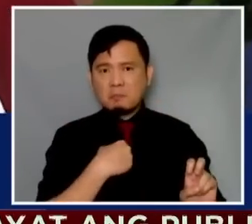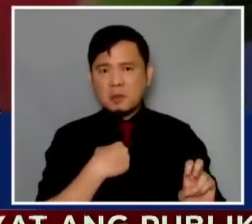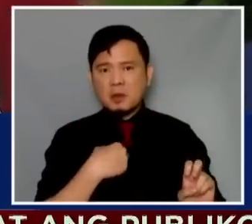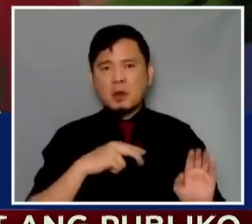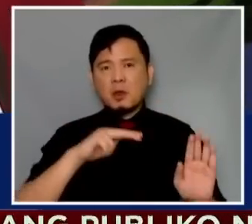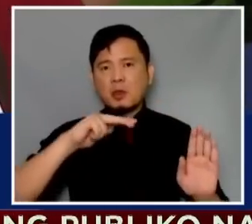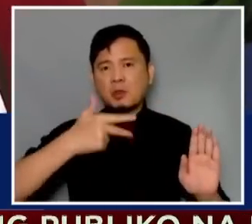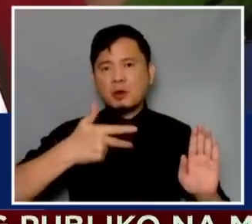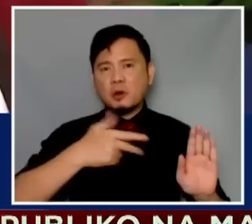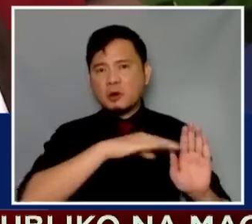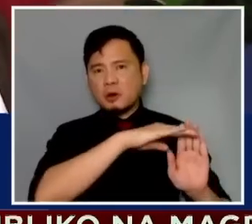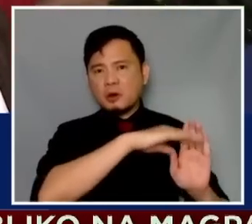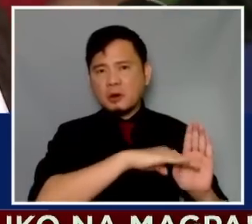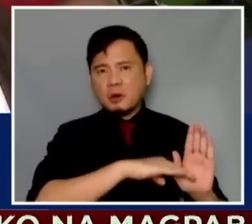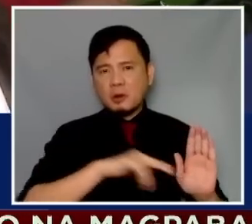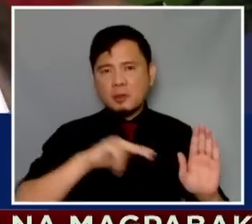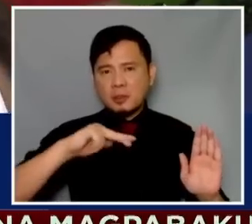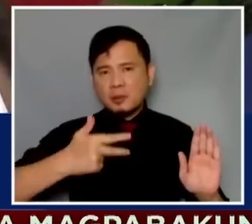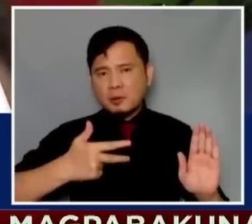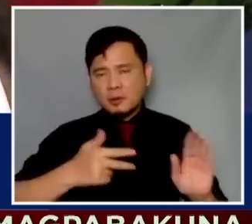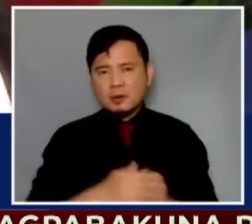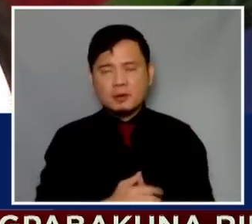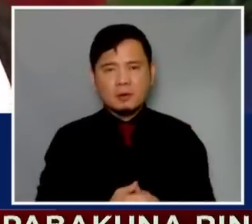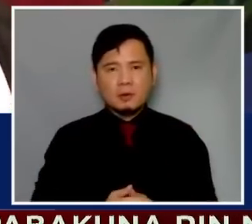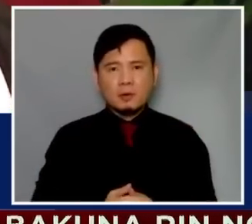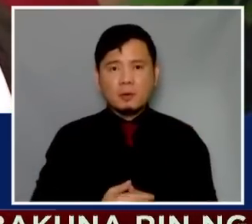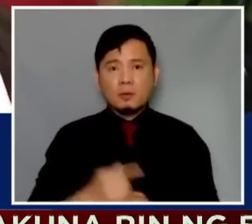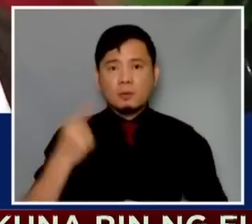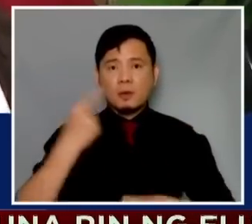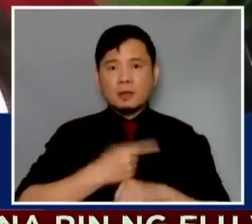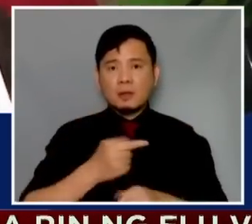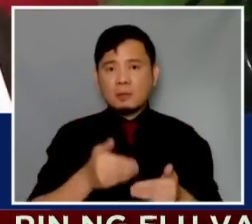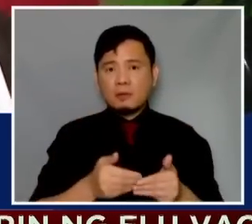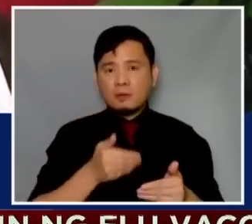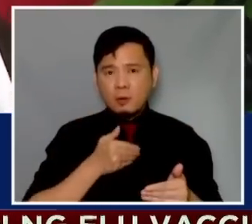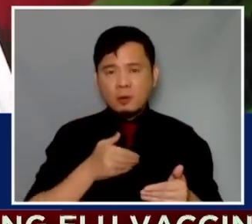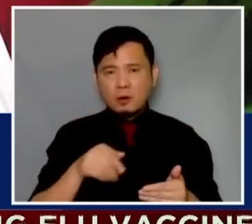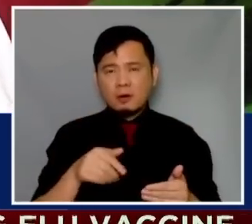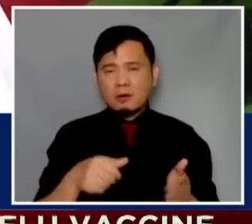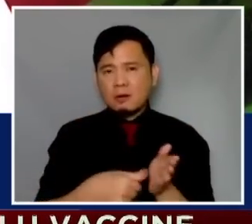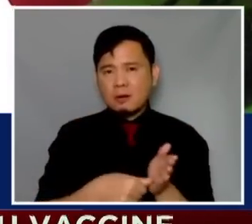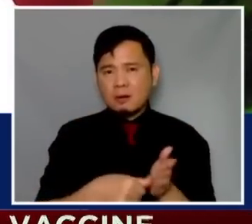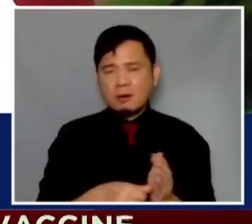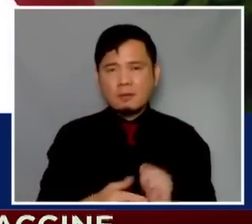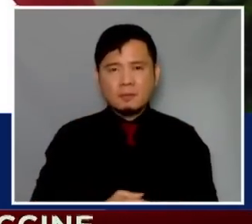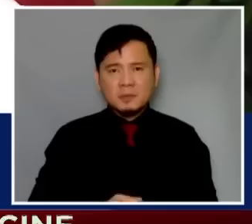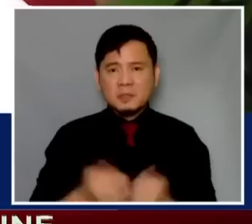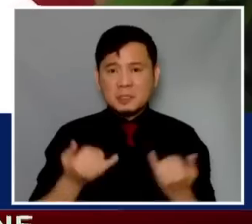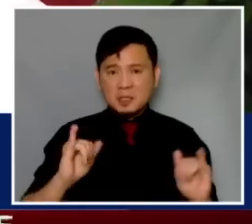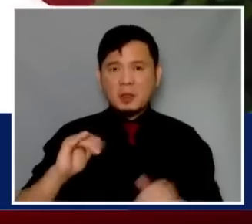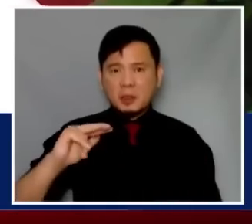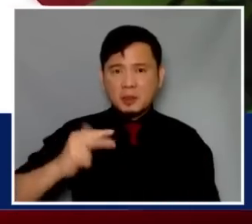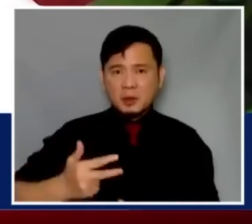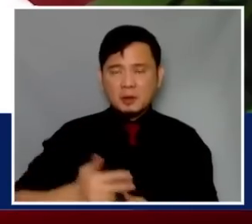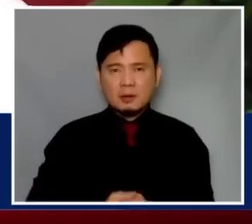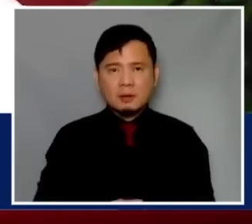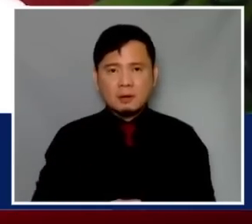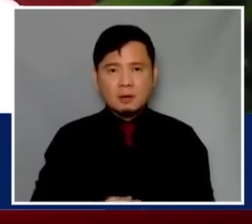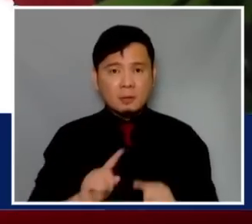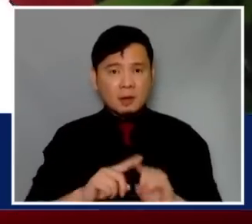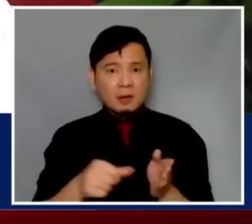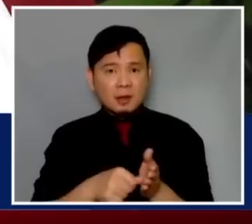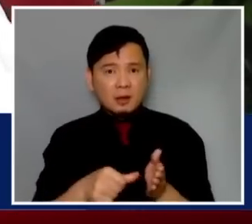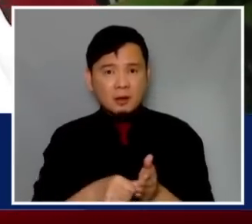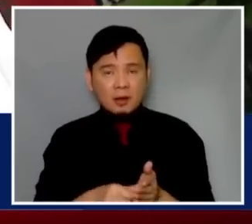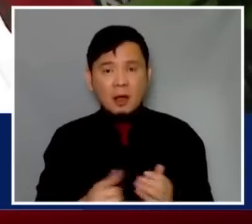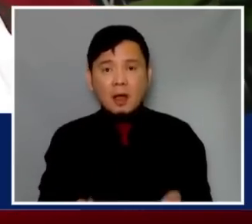before ng mayoralty election, pangatlo ako. Lumabas sa eleksyon, 51% ang nakuha kong